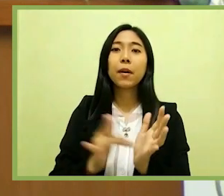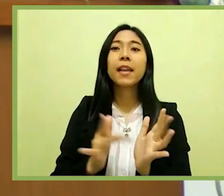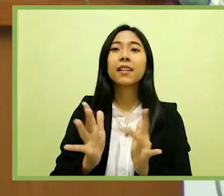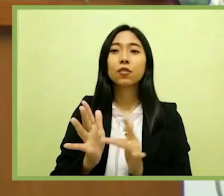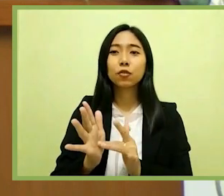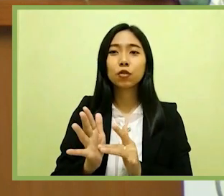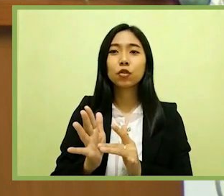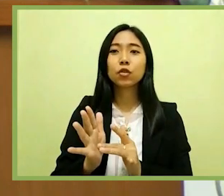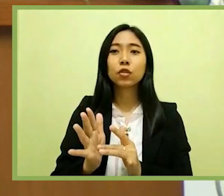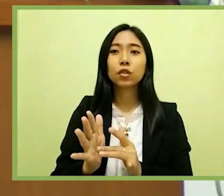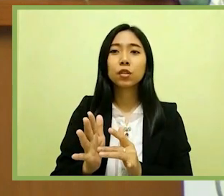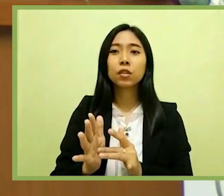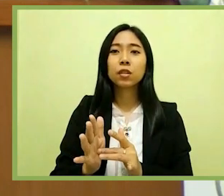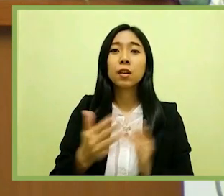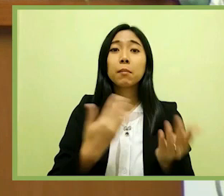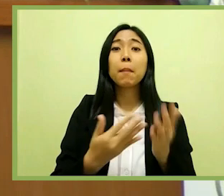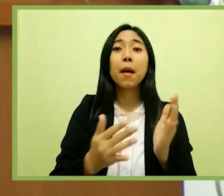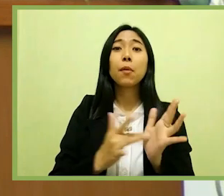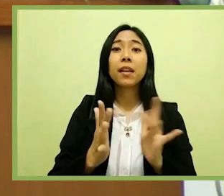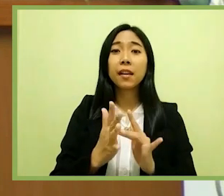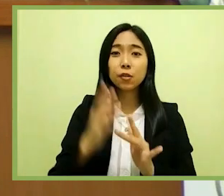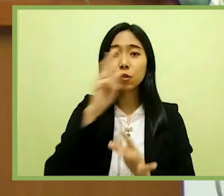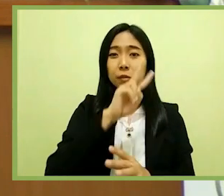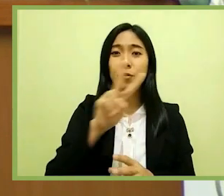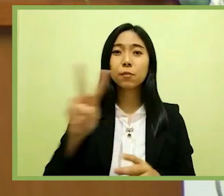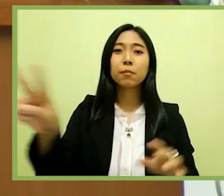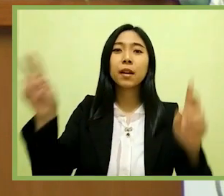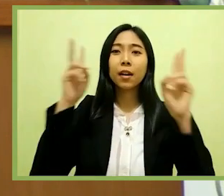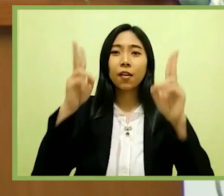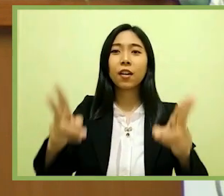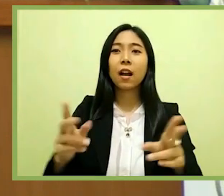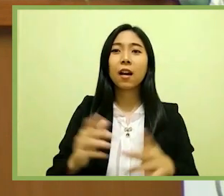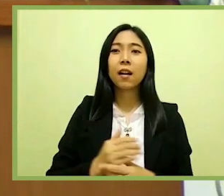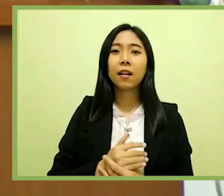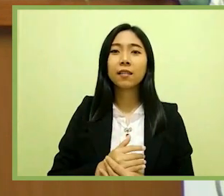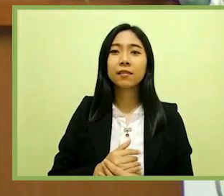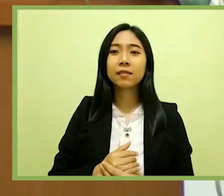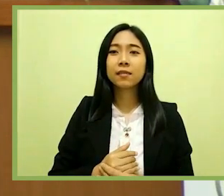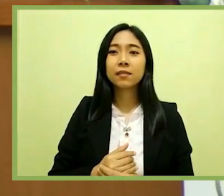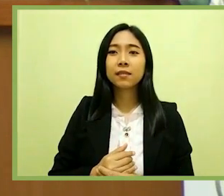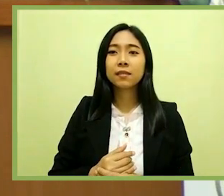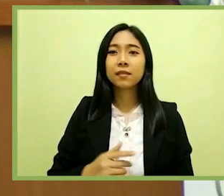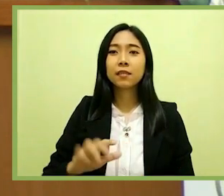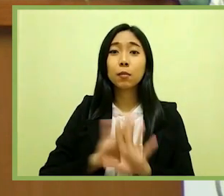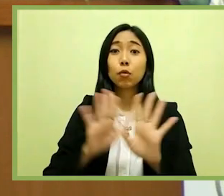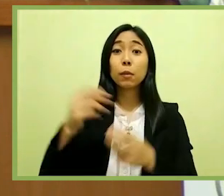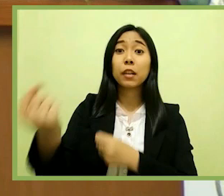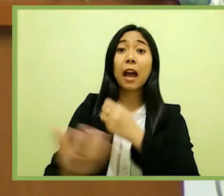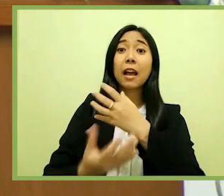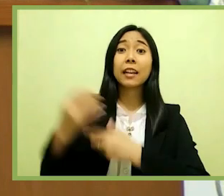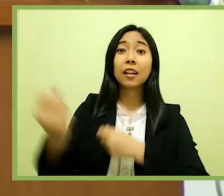Kristus menjumpai banyak orang. Memahami ya, saudara ya, bukan tarik